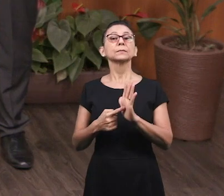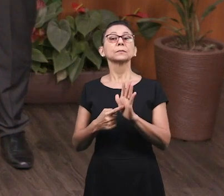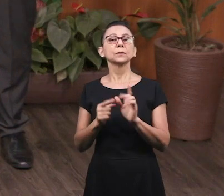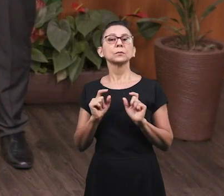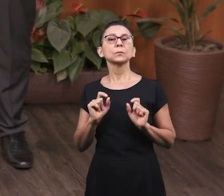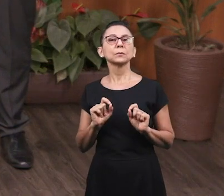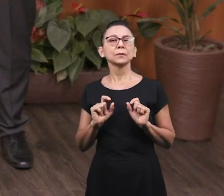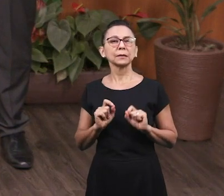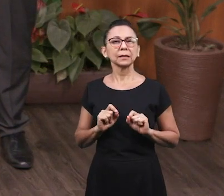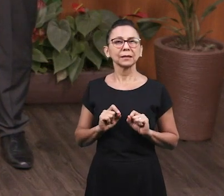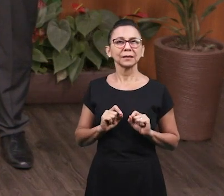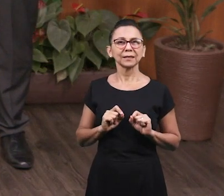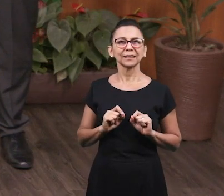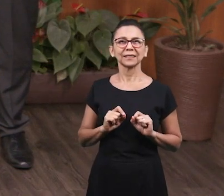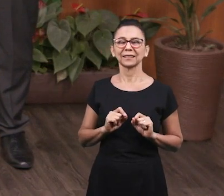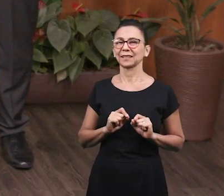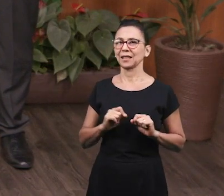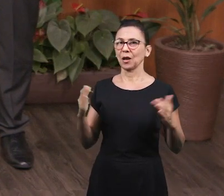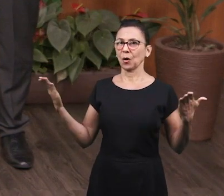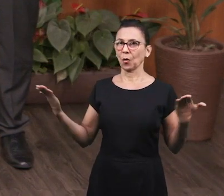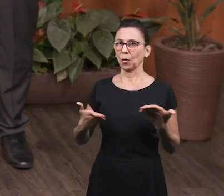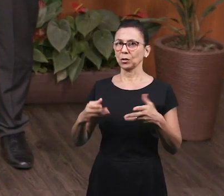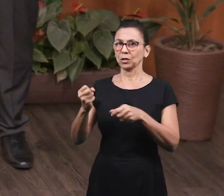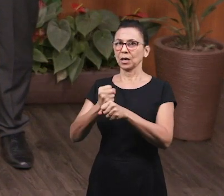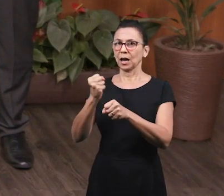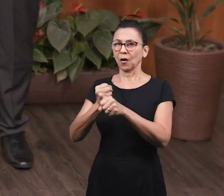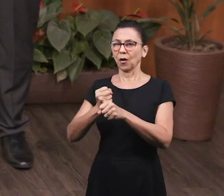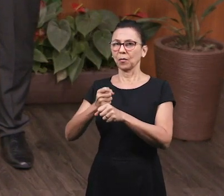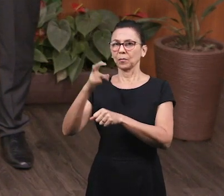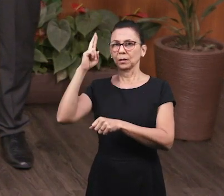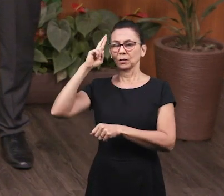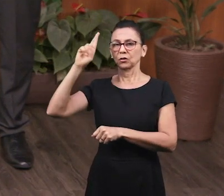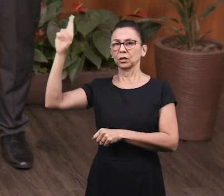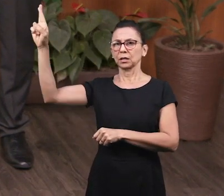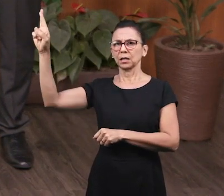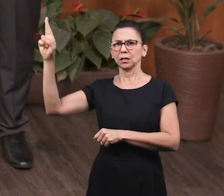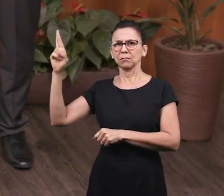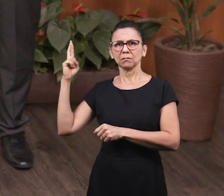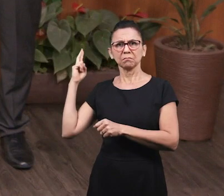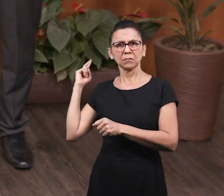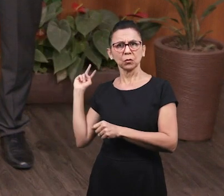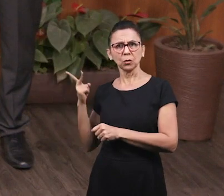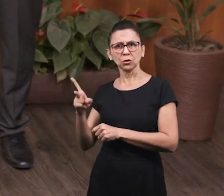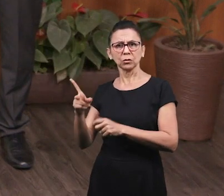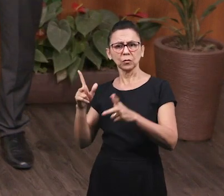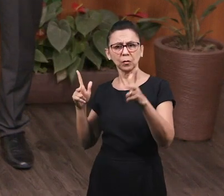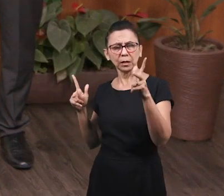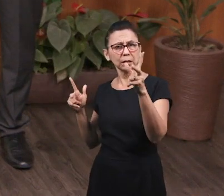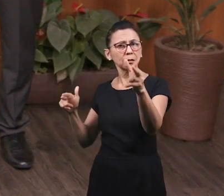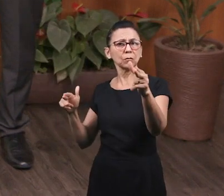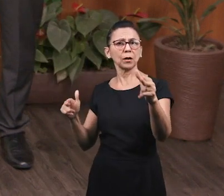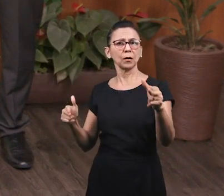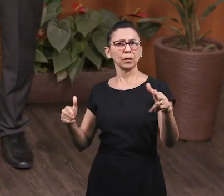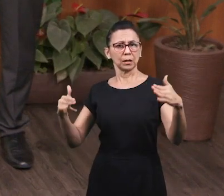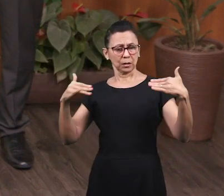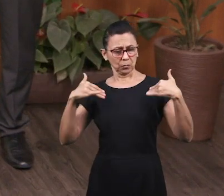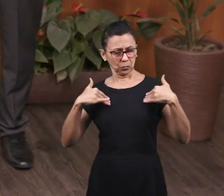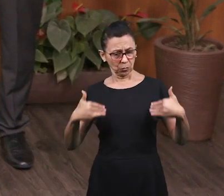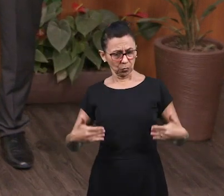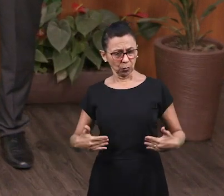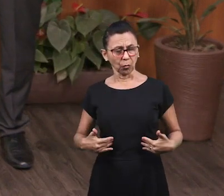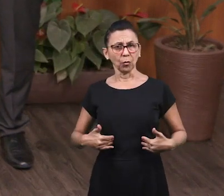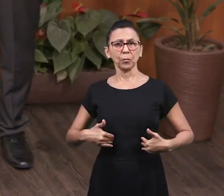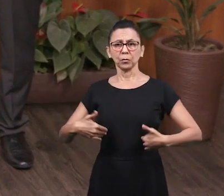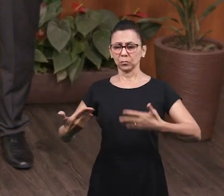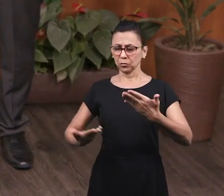prophétiquement quoi? Que l'œuvre que Dieu fait aujourd'hui, c'est la même, d'un corps qui s'unit